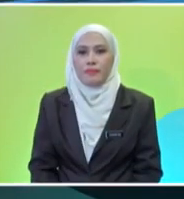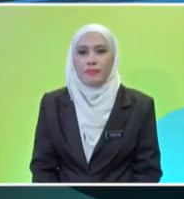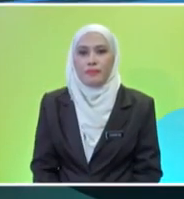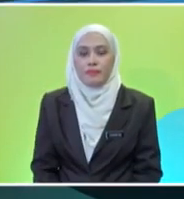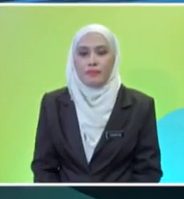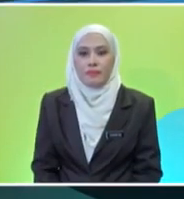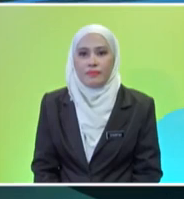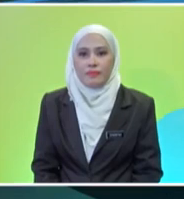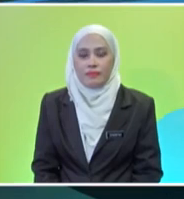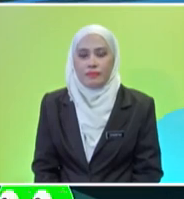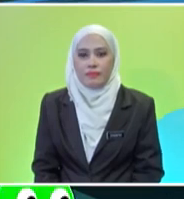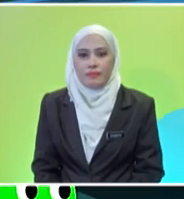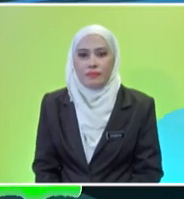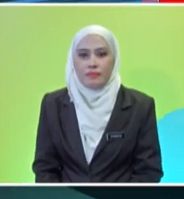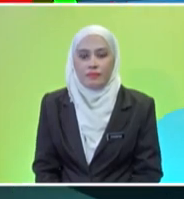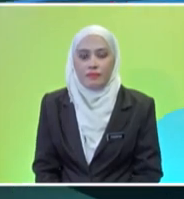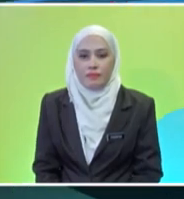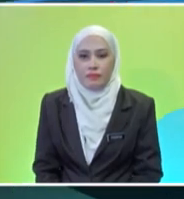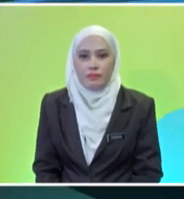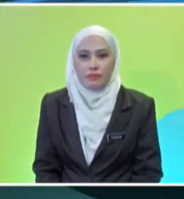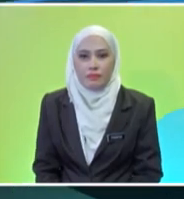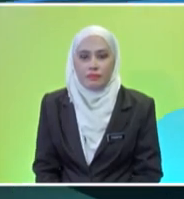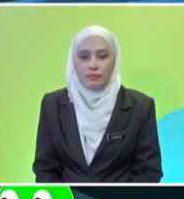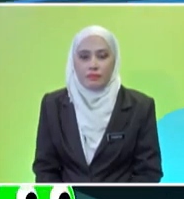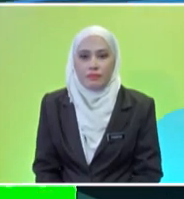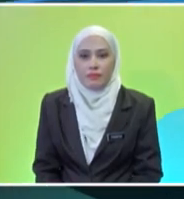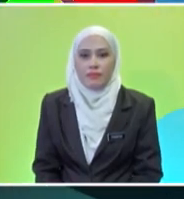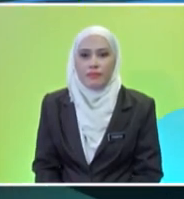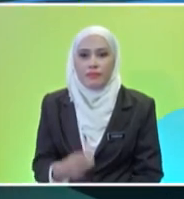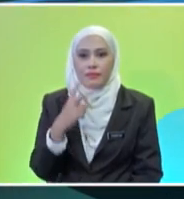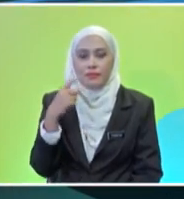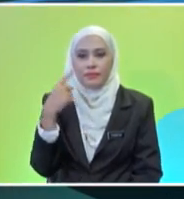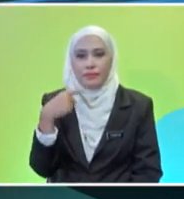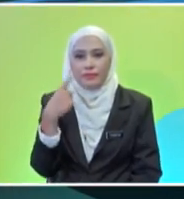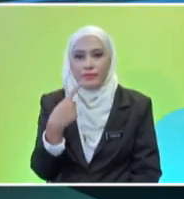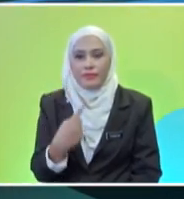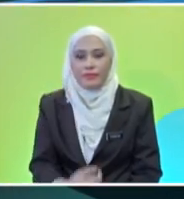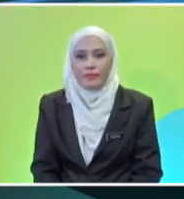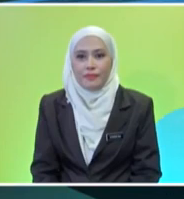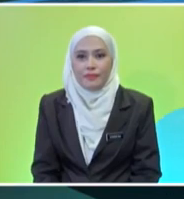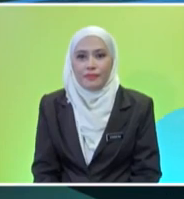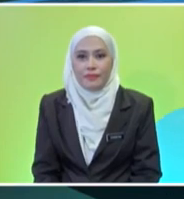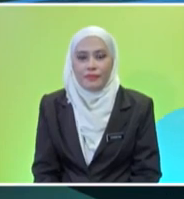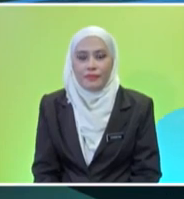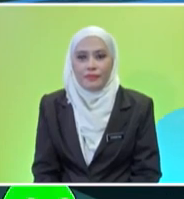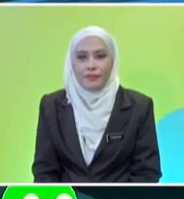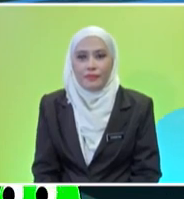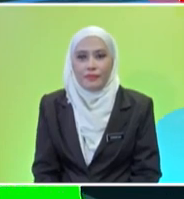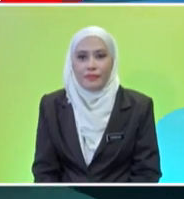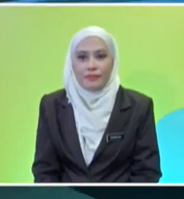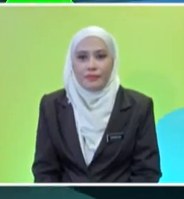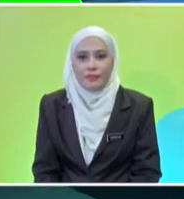dimulai kan dia akan makan sehat siapa yang kena di sini makhluk Apakah itu